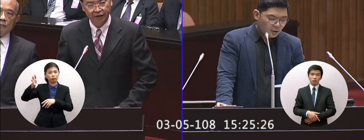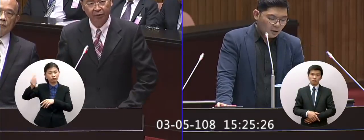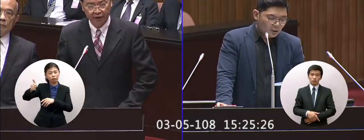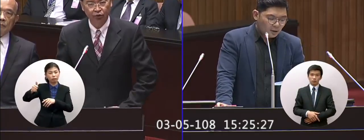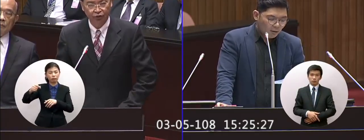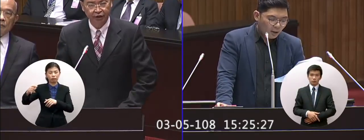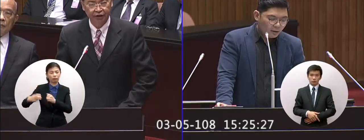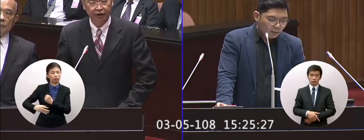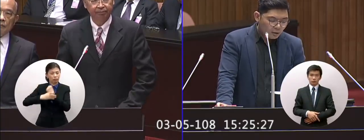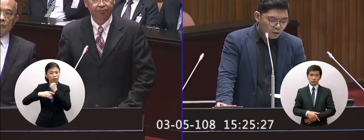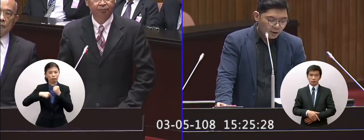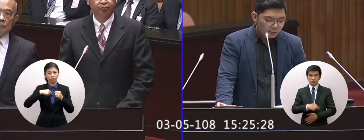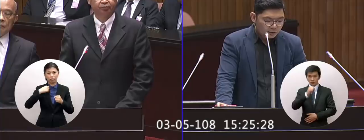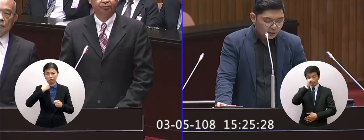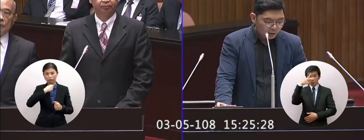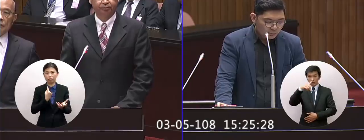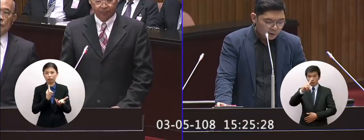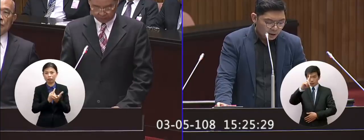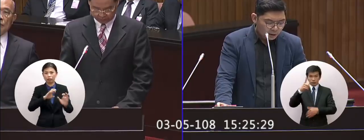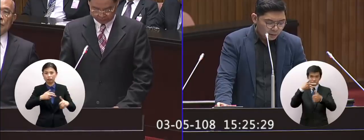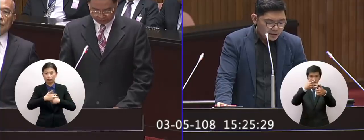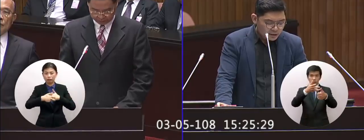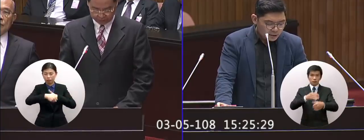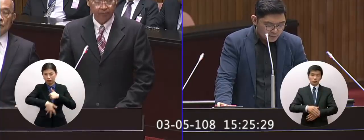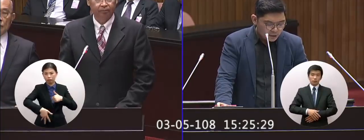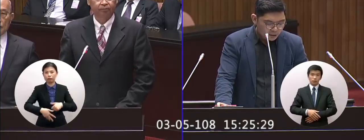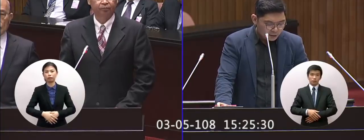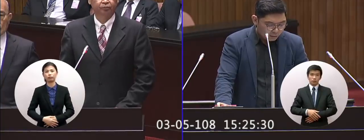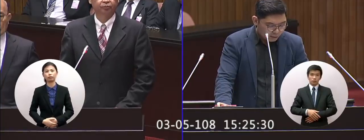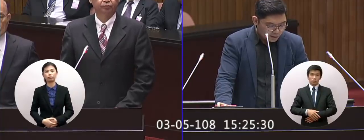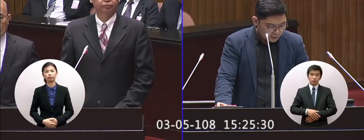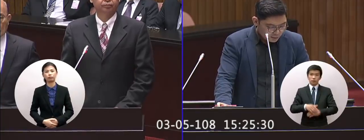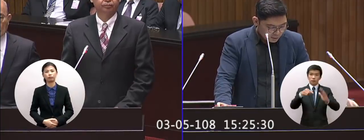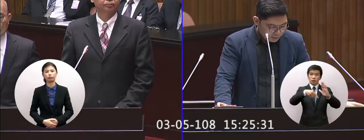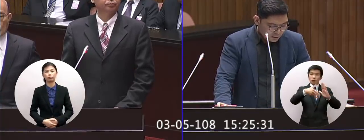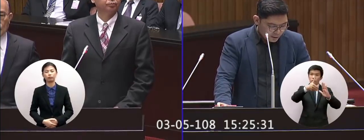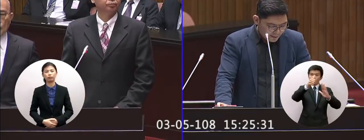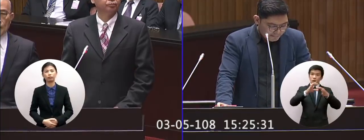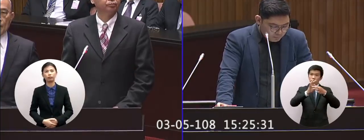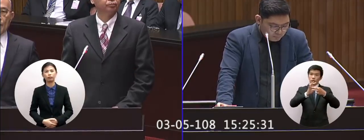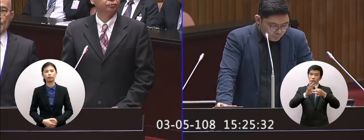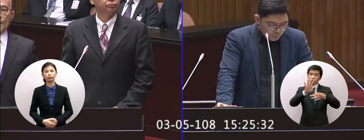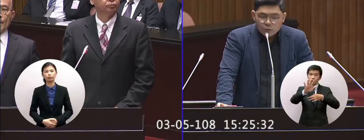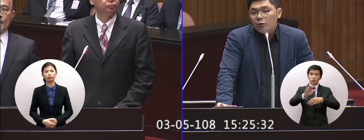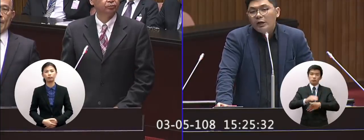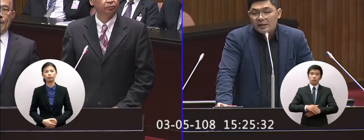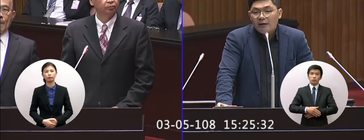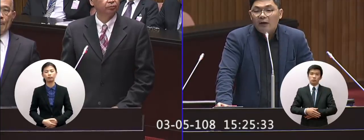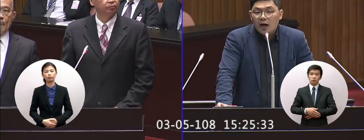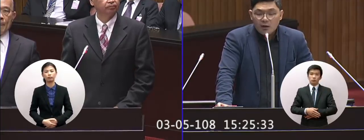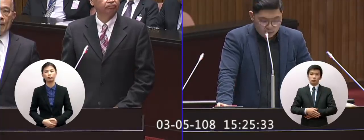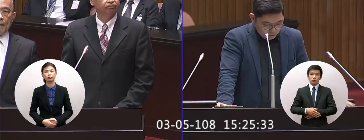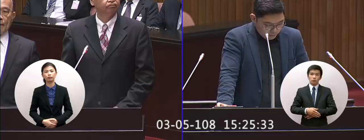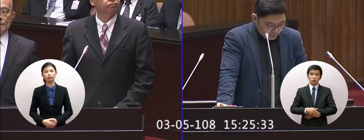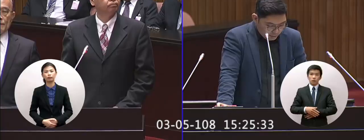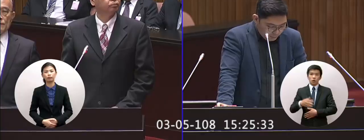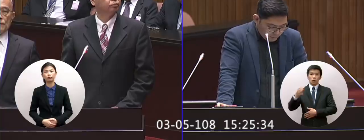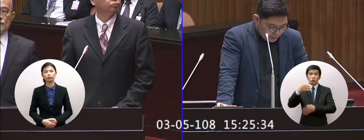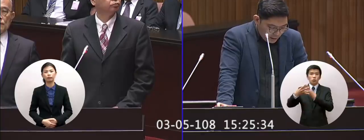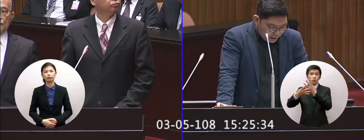台湾参加世界卫生组织。 我还有最后一个问题哦，院长，这是比较跟你有关啊。那个渔业三法